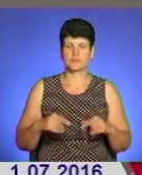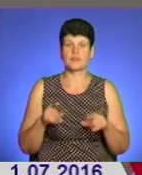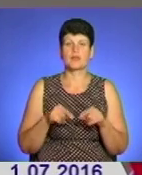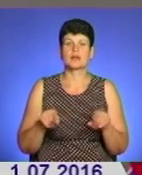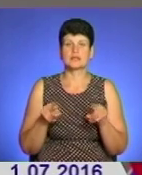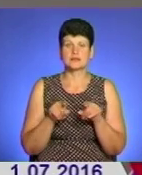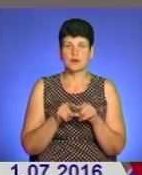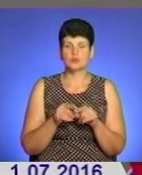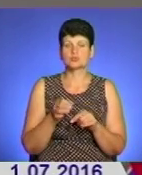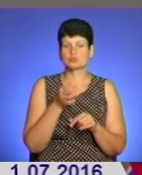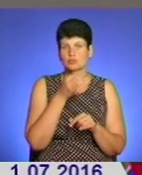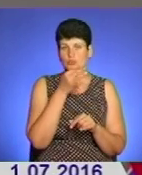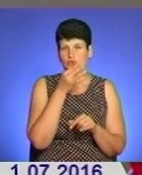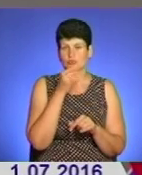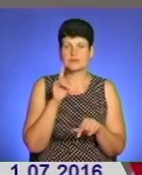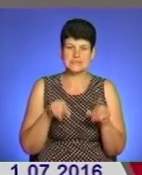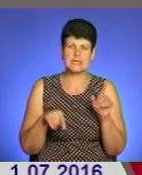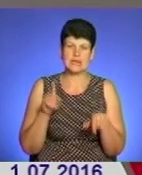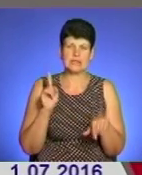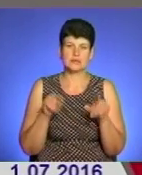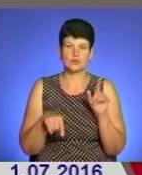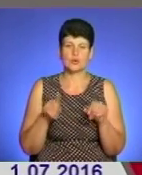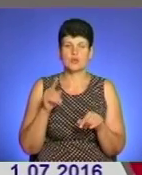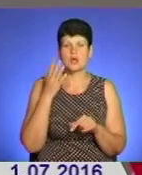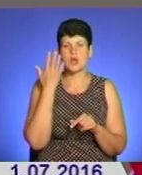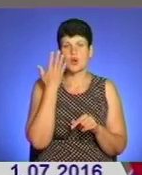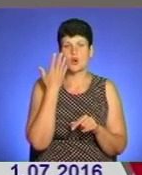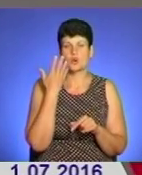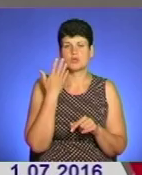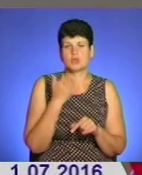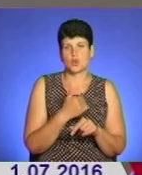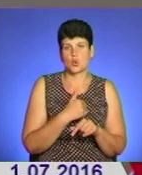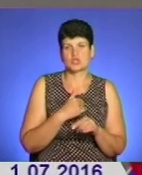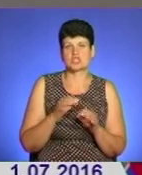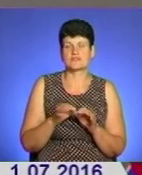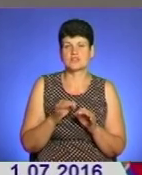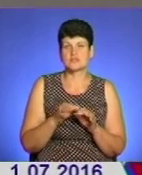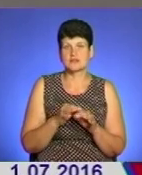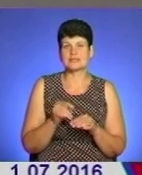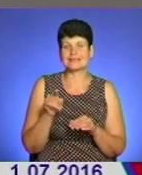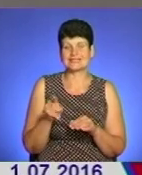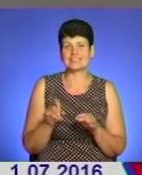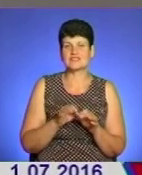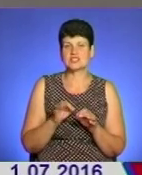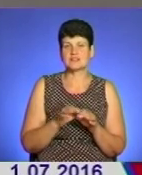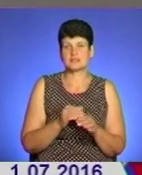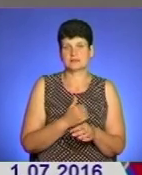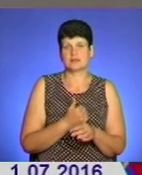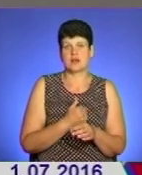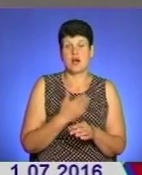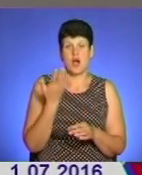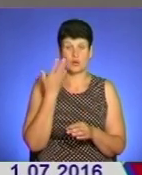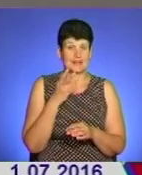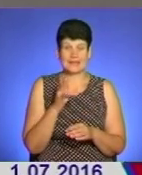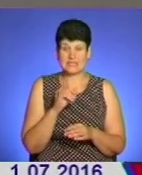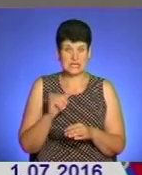Також подобається інколи, коли хочеш вишивати, то ти вишиваєш з натхненням, а коли ні,